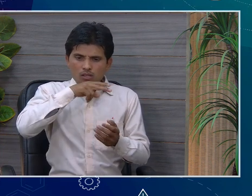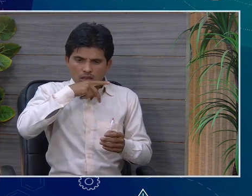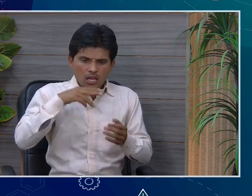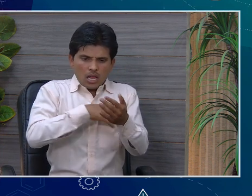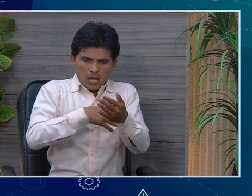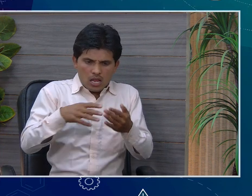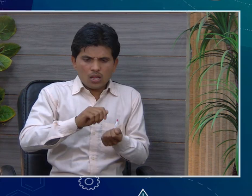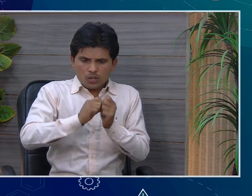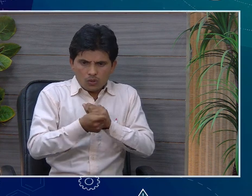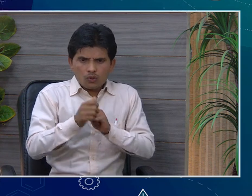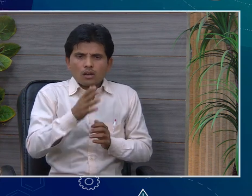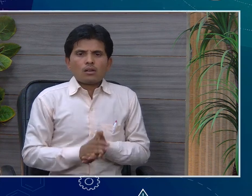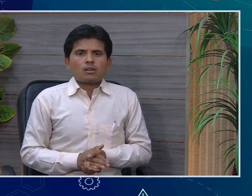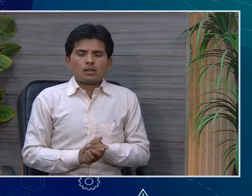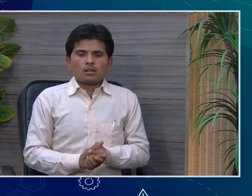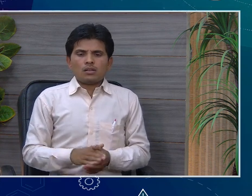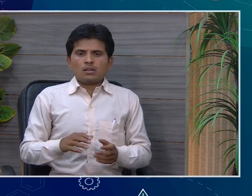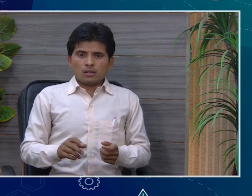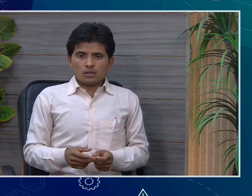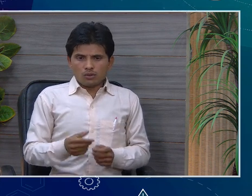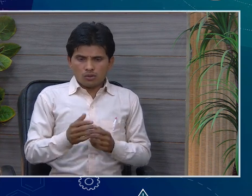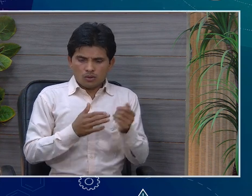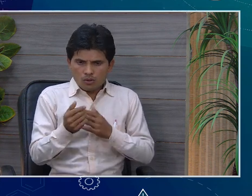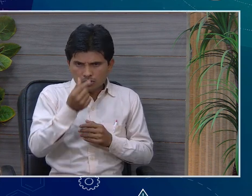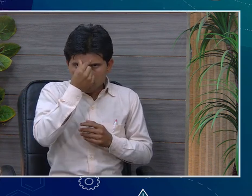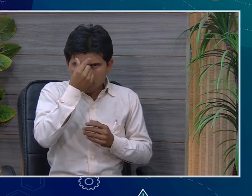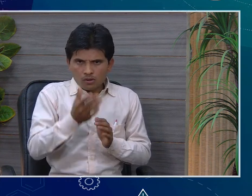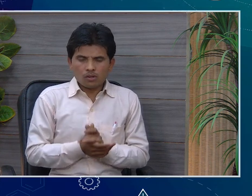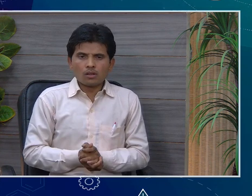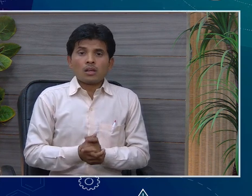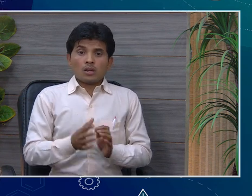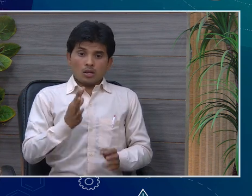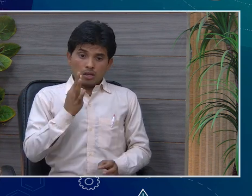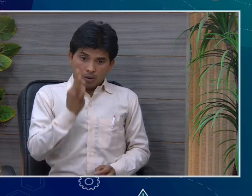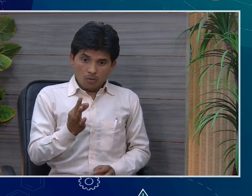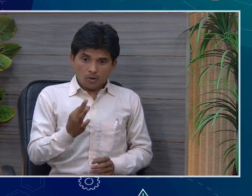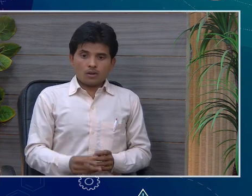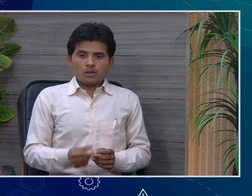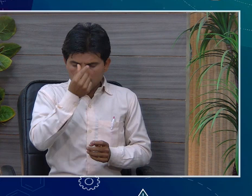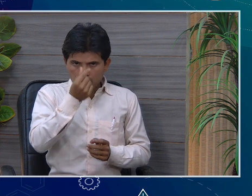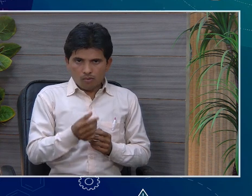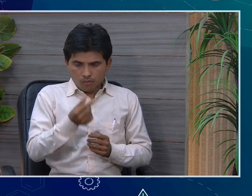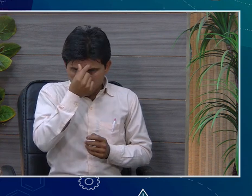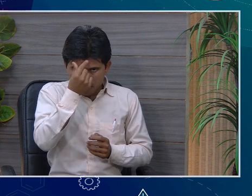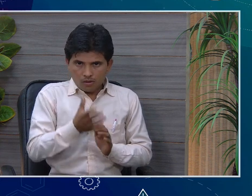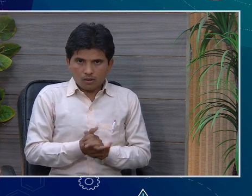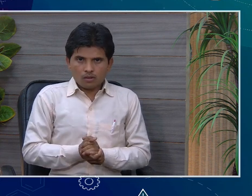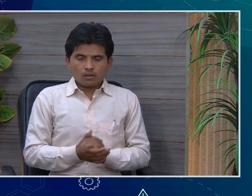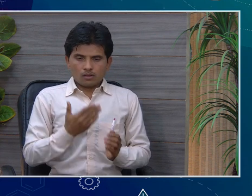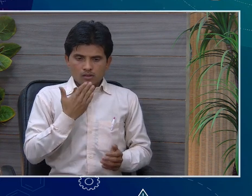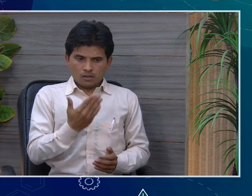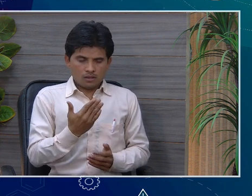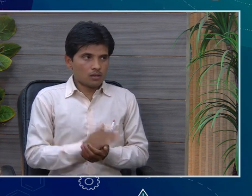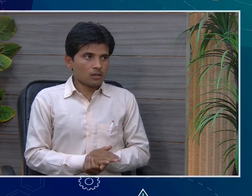तो सबसे पहले तो यह इश्क इंफ्रास्ट्रक्चर का आप दूसरा है सकते हैं जी हां जिन को बिल्कुल थेंक्स मैम